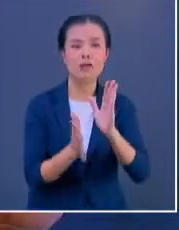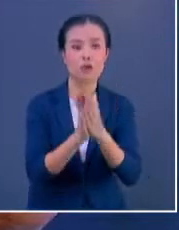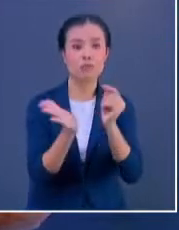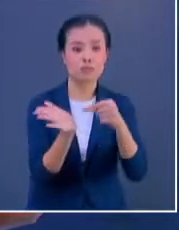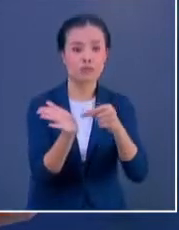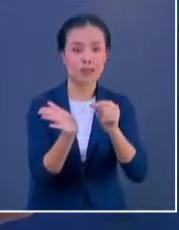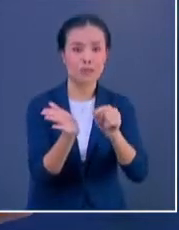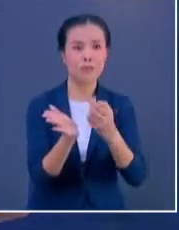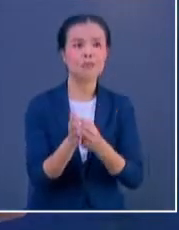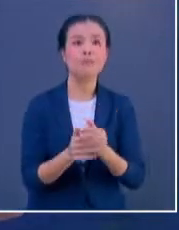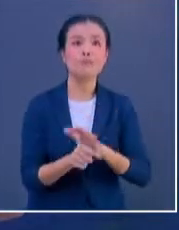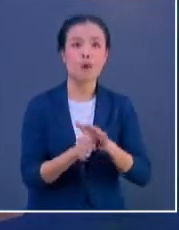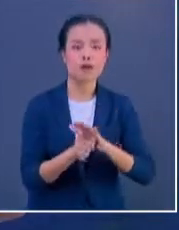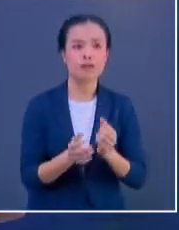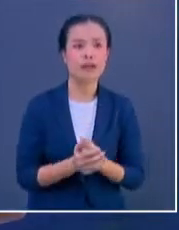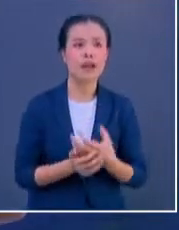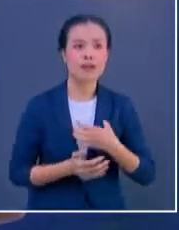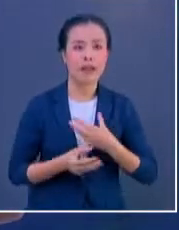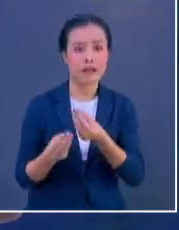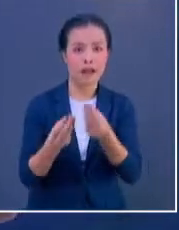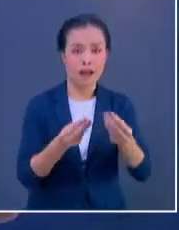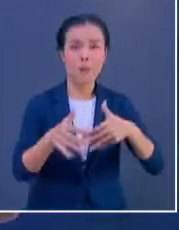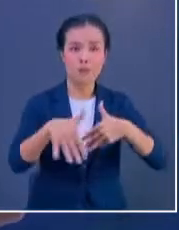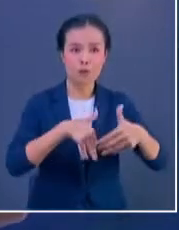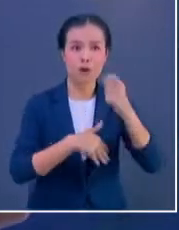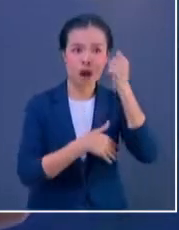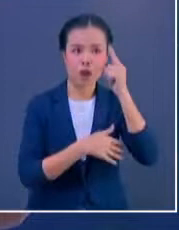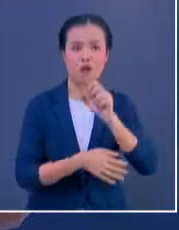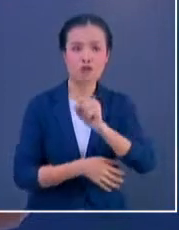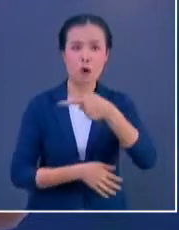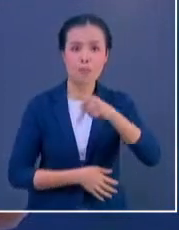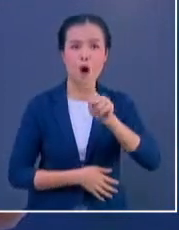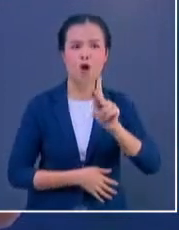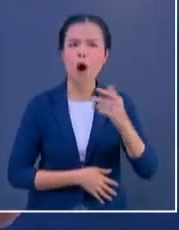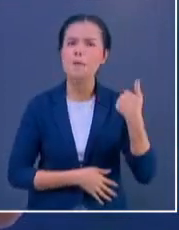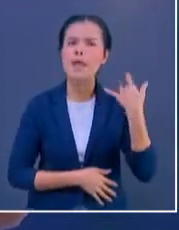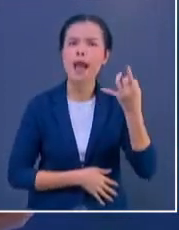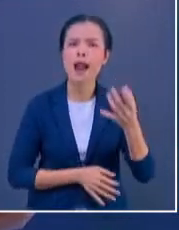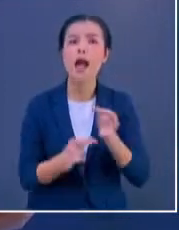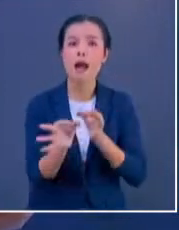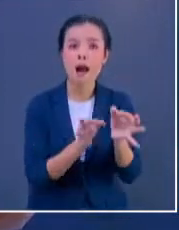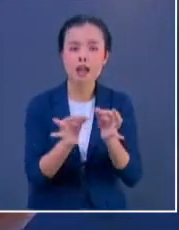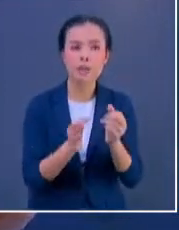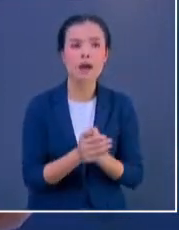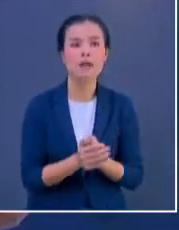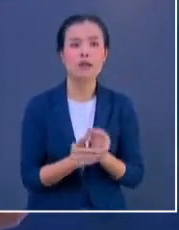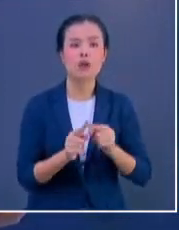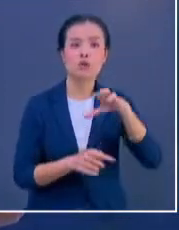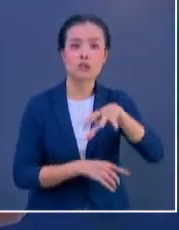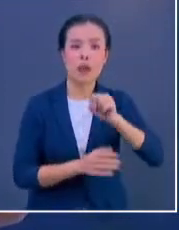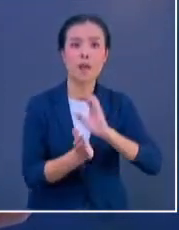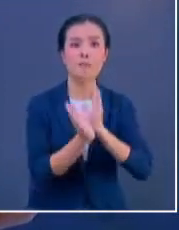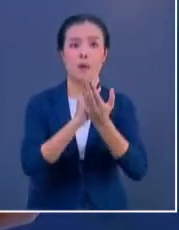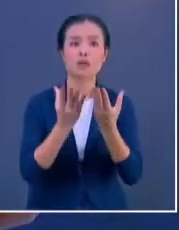นี่ยครับเพื่อที่จะส่งเสริมประชาชนเข้าใจว่าสปก.เป็นยังไงเนี่ยนะครับ ครับ คือที่ดินสปก.ก็เป็นของสำนักงานปฏิรูป